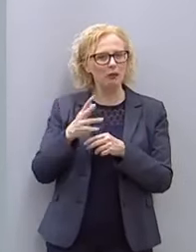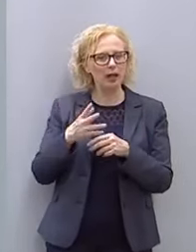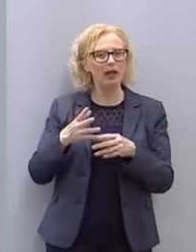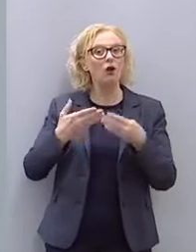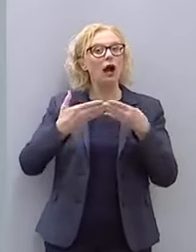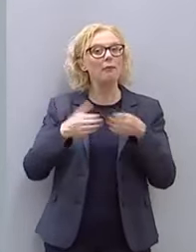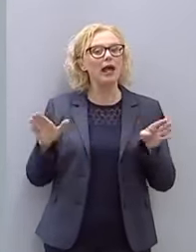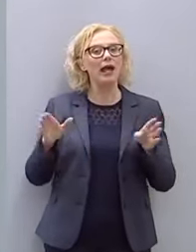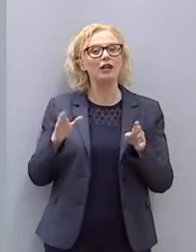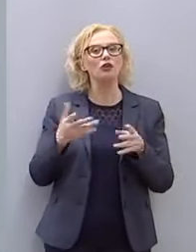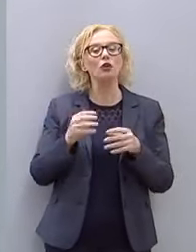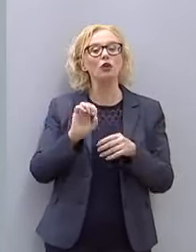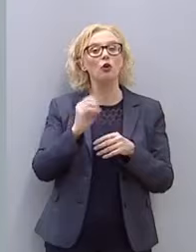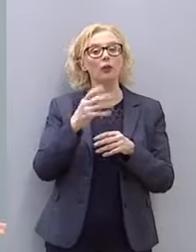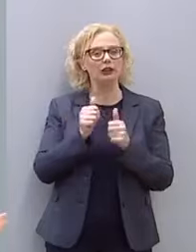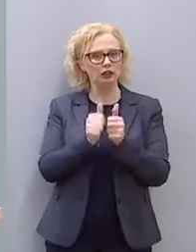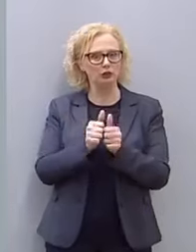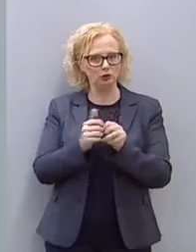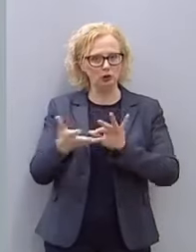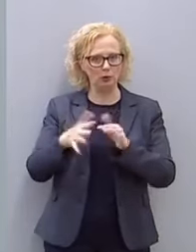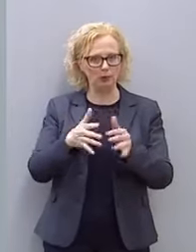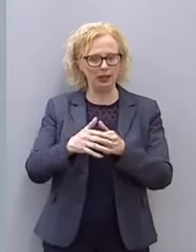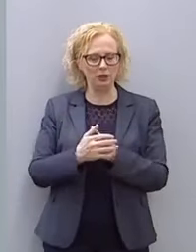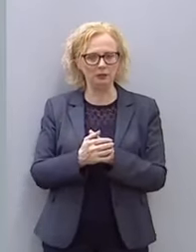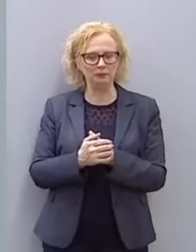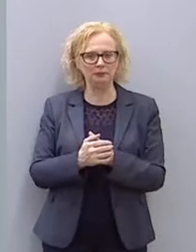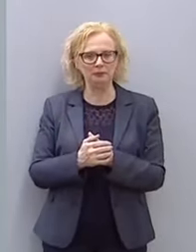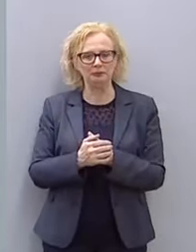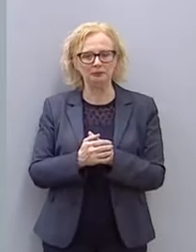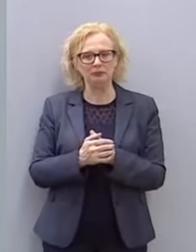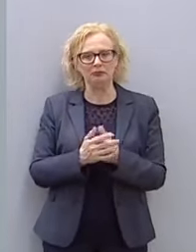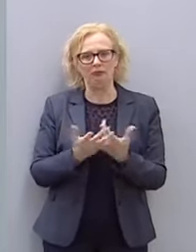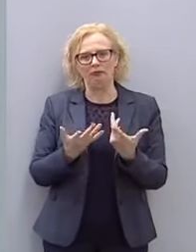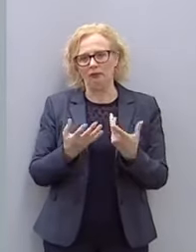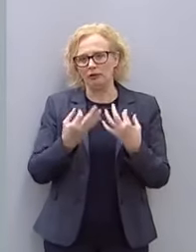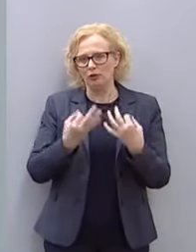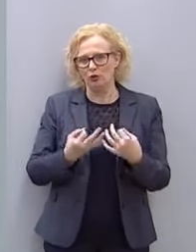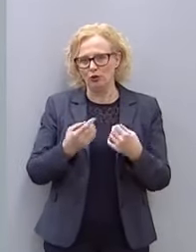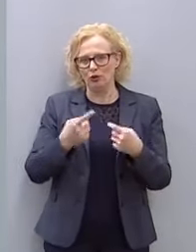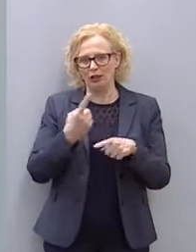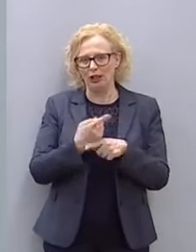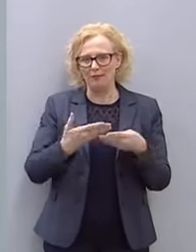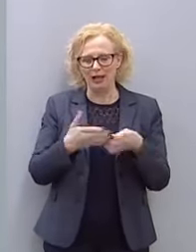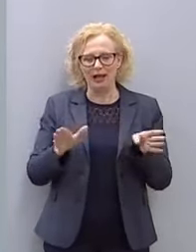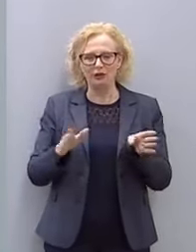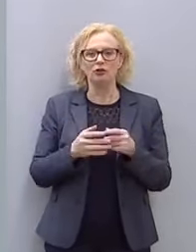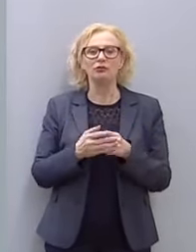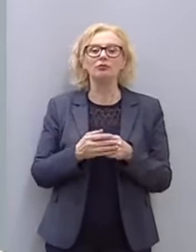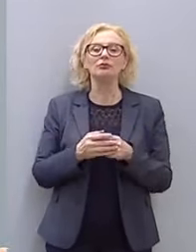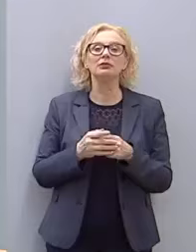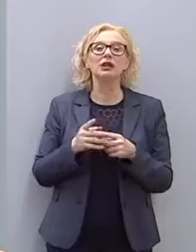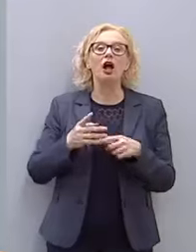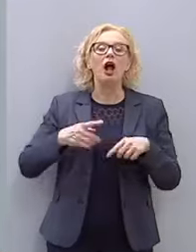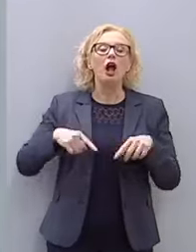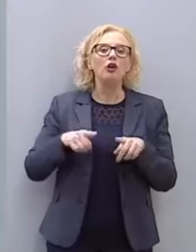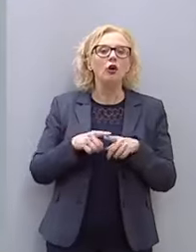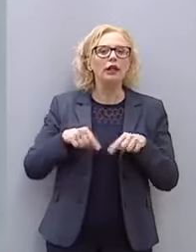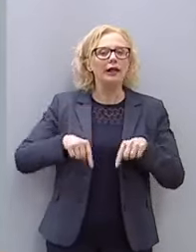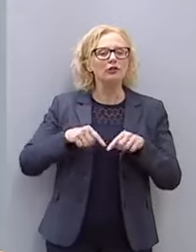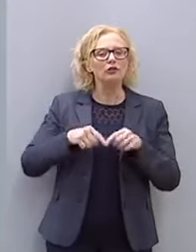confermato che ovviamente non c'erano frattini su indubbi che i punti nascita riaprono non nascondiamo che stiamo ragionando